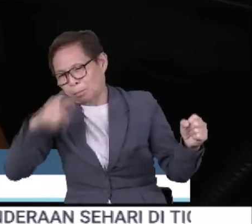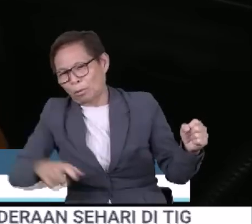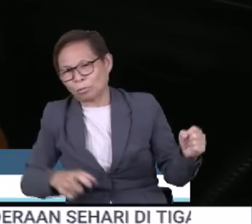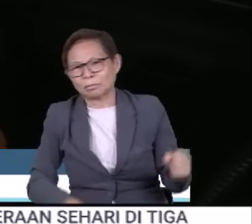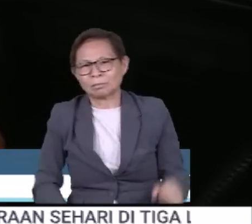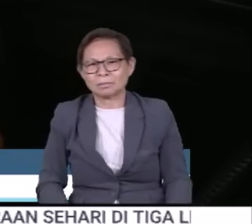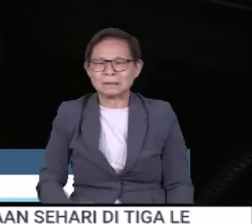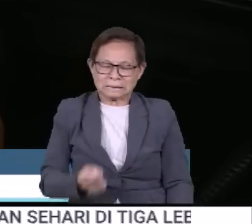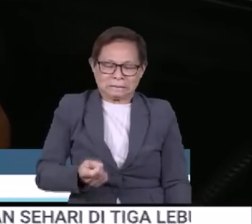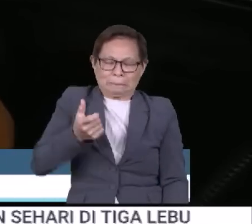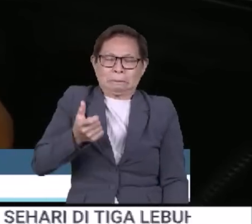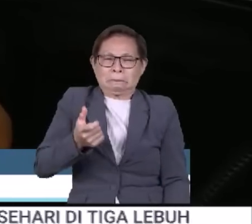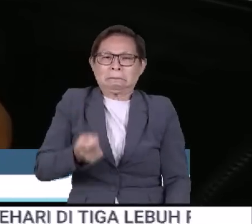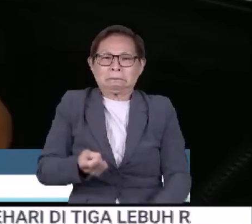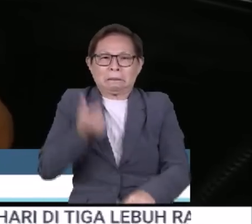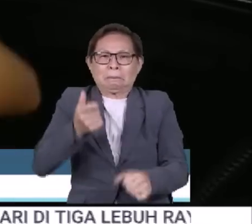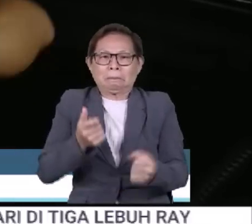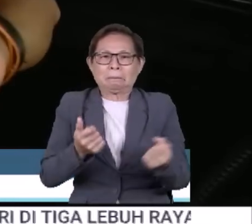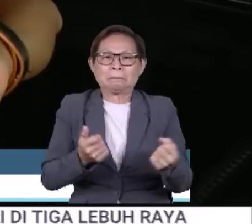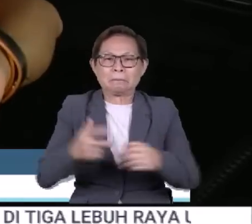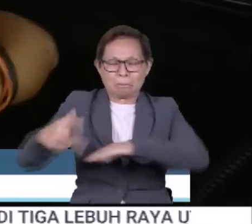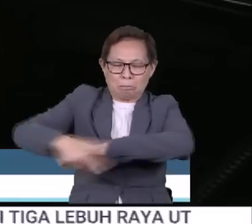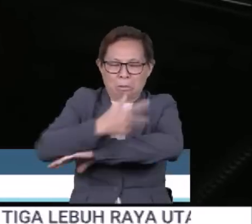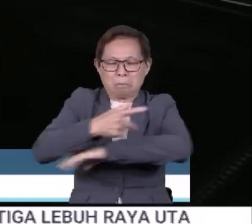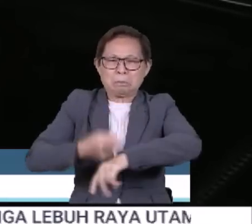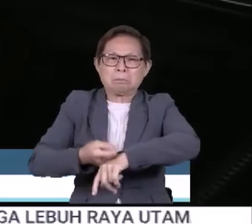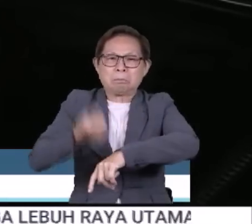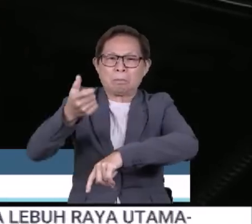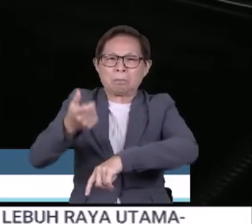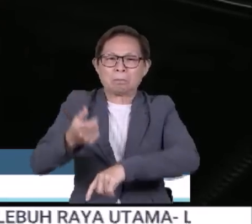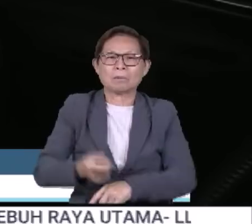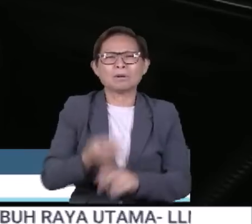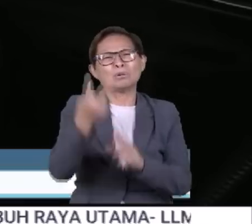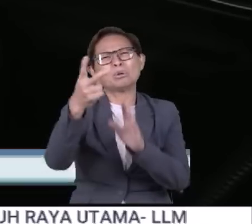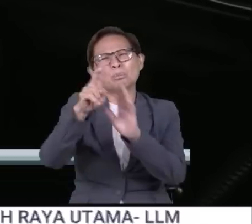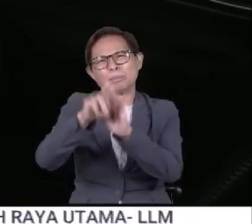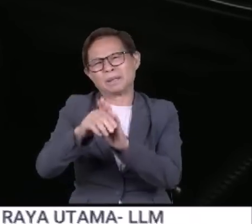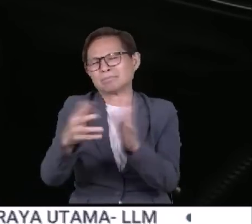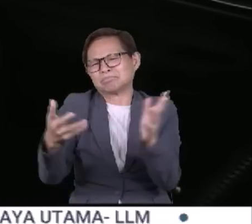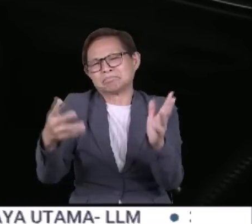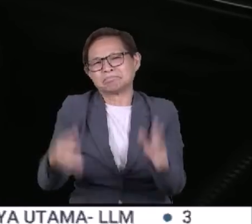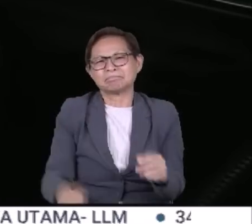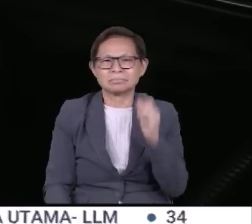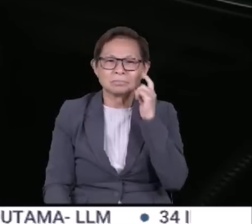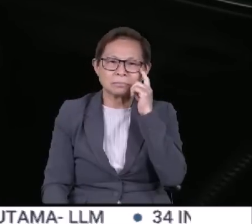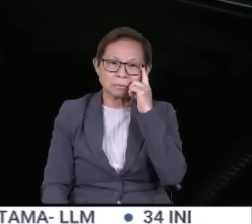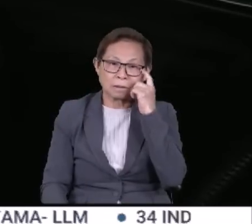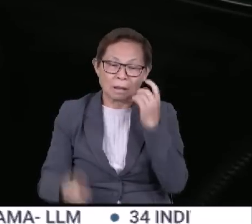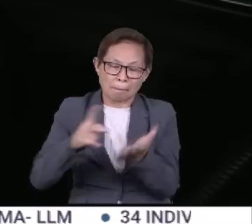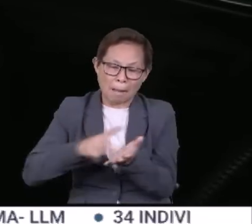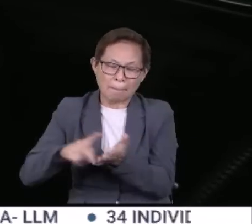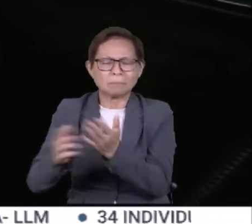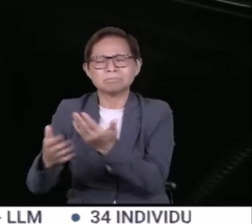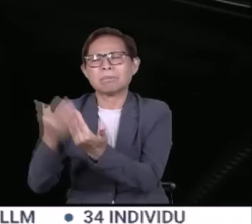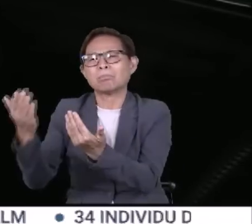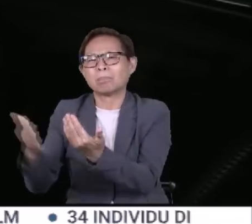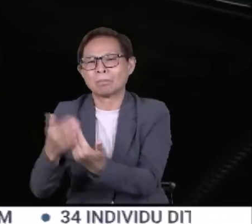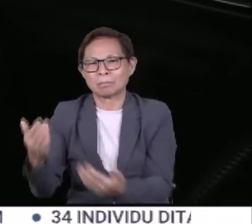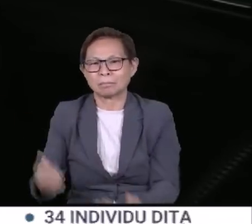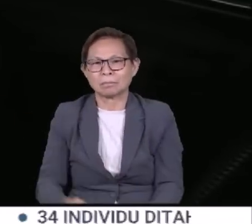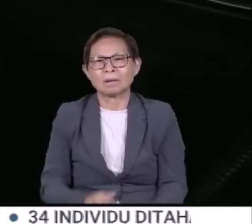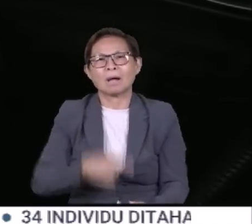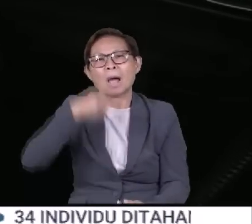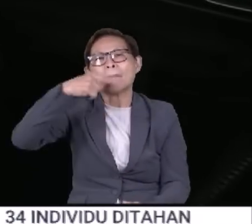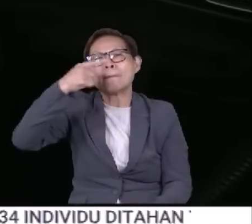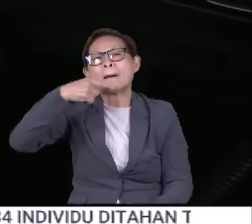sekejap je tak lama pun. Lepas tu kalau tak bayar 2 minit pun berapa, pembayaran pun senang. Lafaz